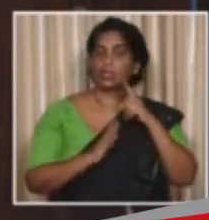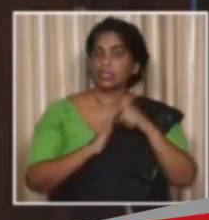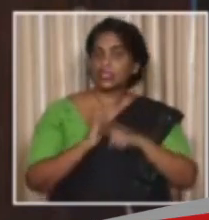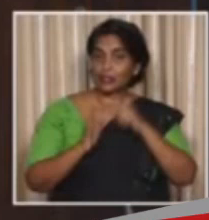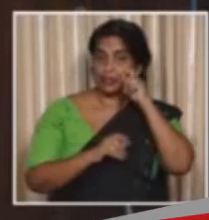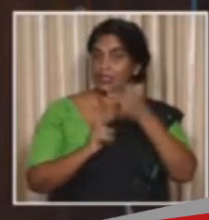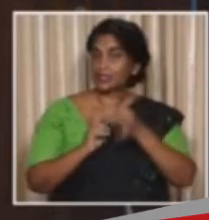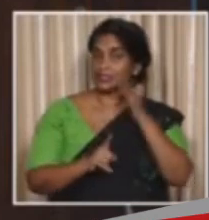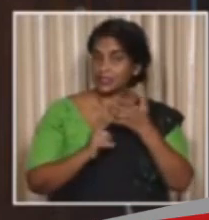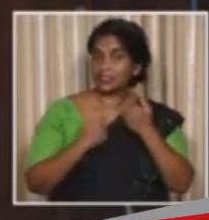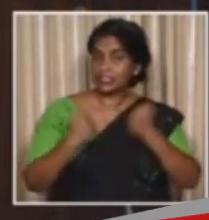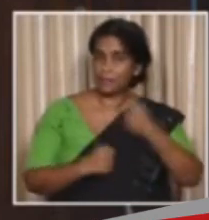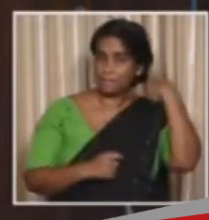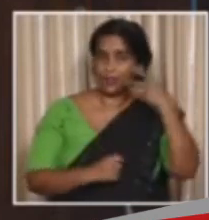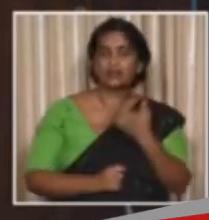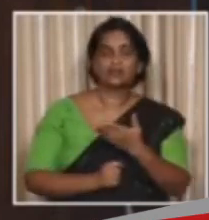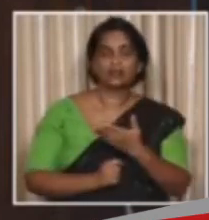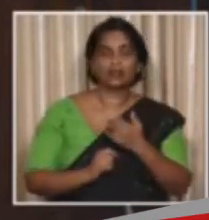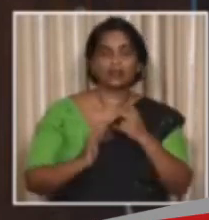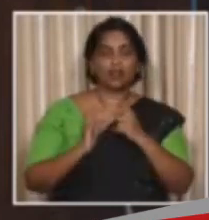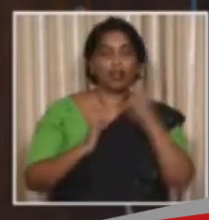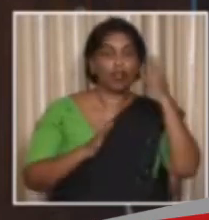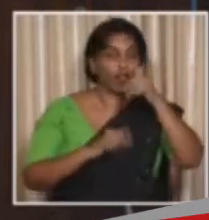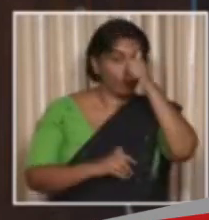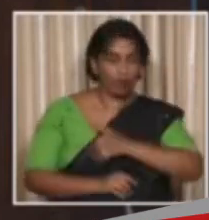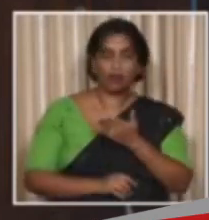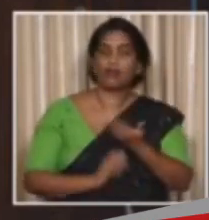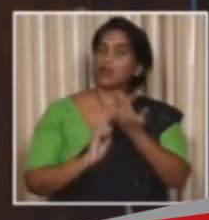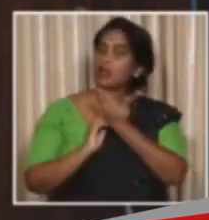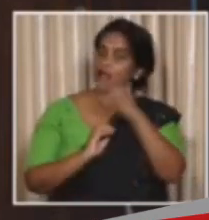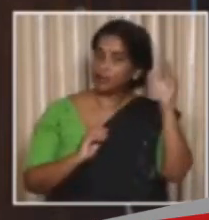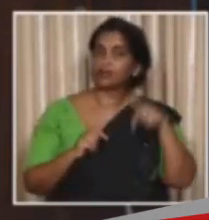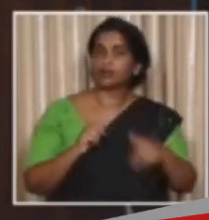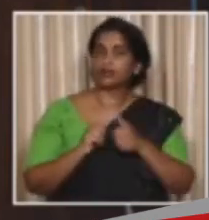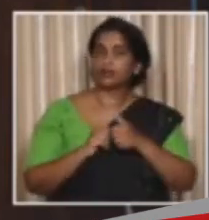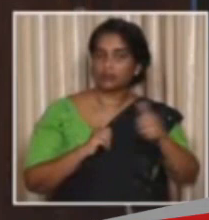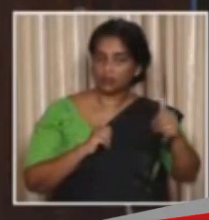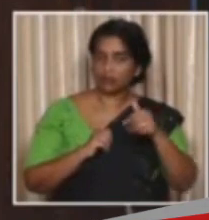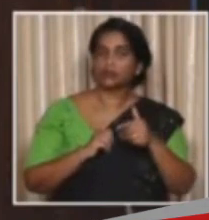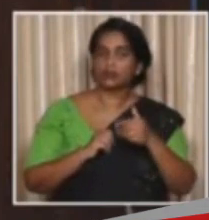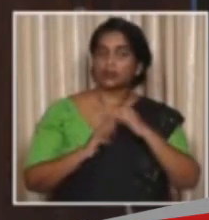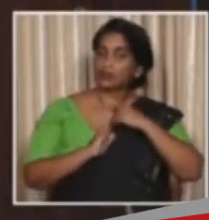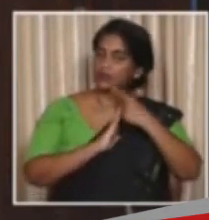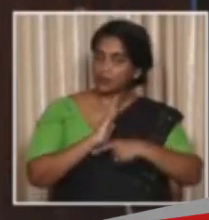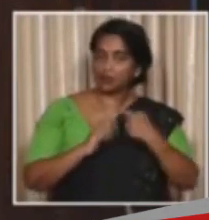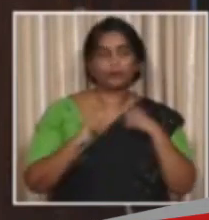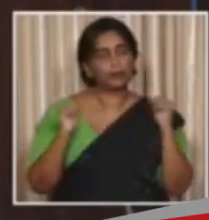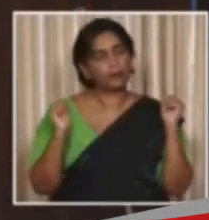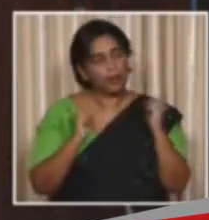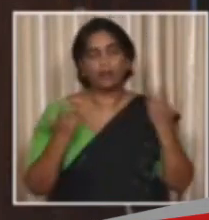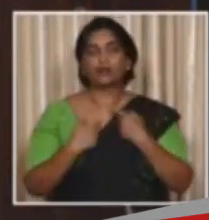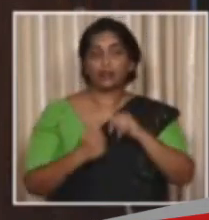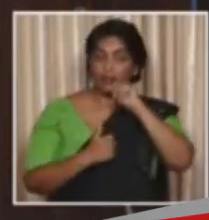ජනක රත්නායක සභාපතිතුමා පිස්සව ජාත්‍යන්තර හොරාව එලවන්න අද අපි කටයුතු කරනවා කියන එක මුළු රටටම බය